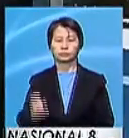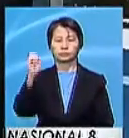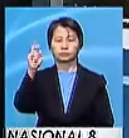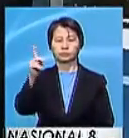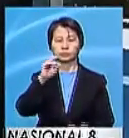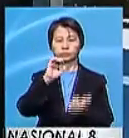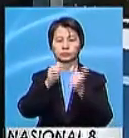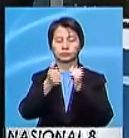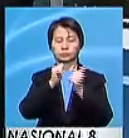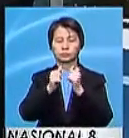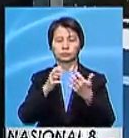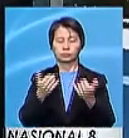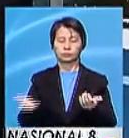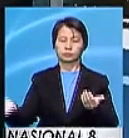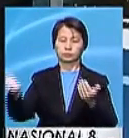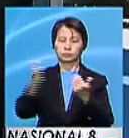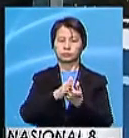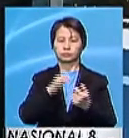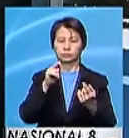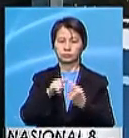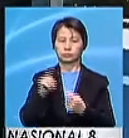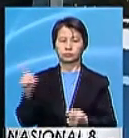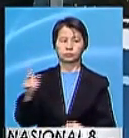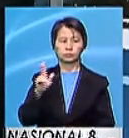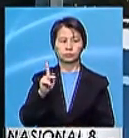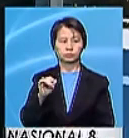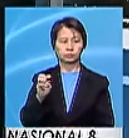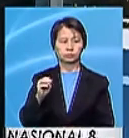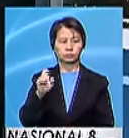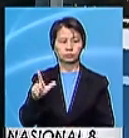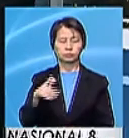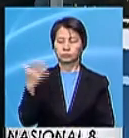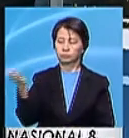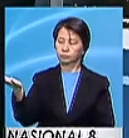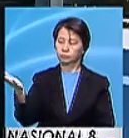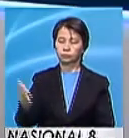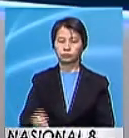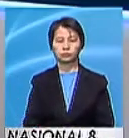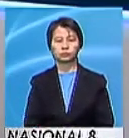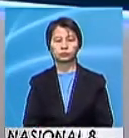Baiklah, sekian sukan. Kita kembali bersama Kamal dan juga Farhatul. Silakan.